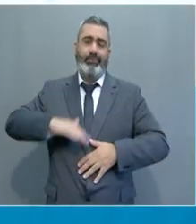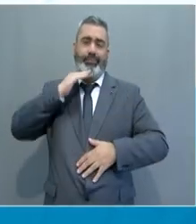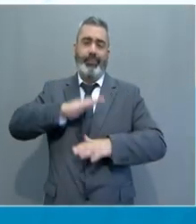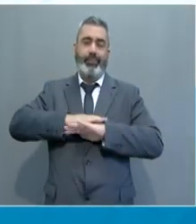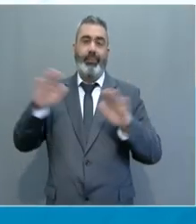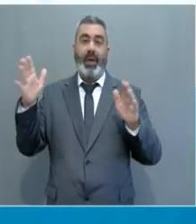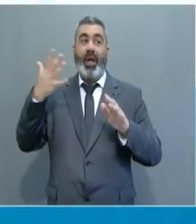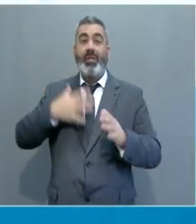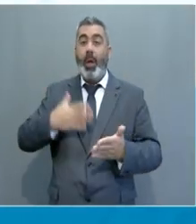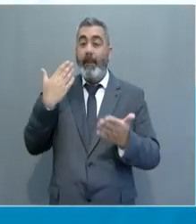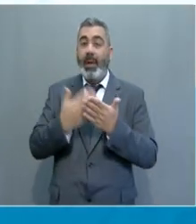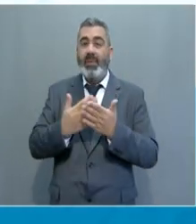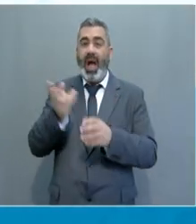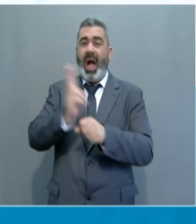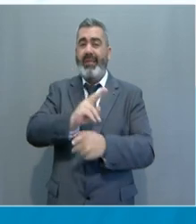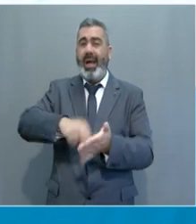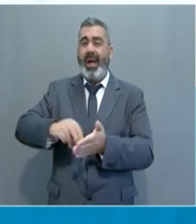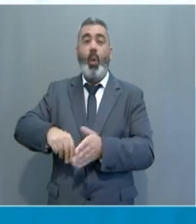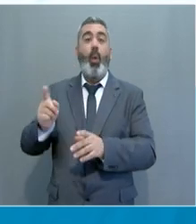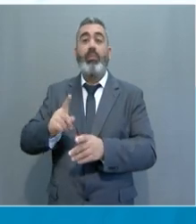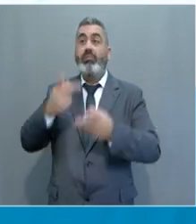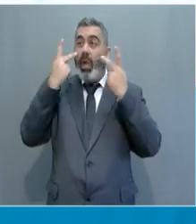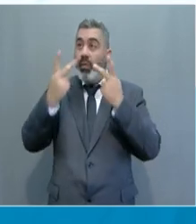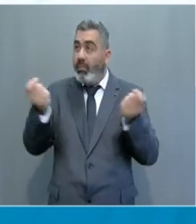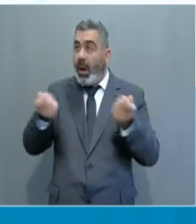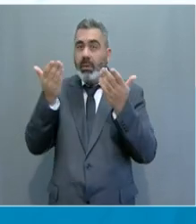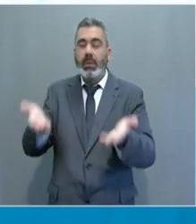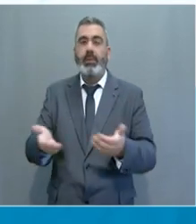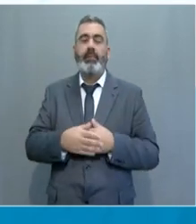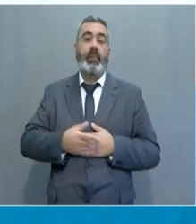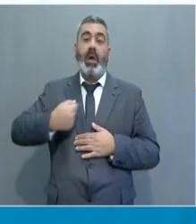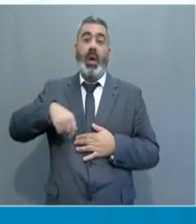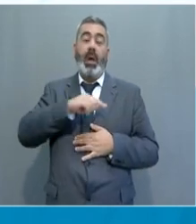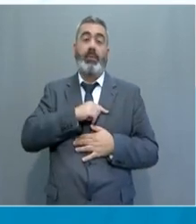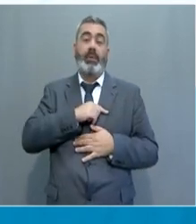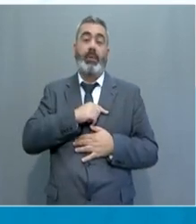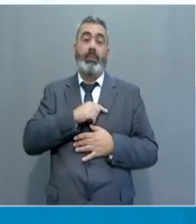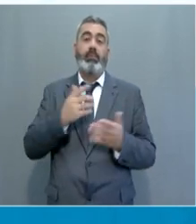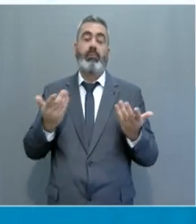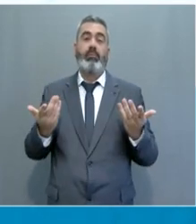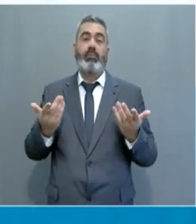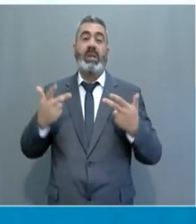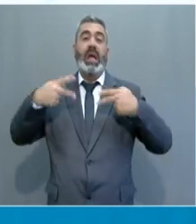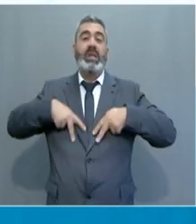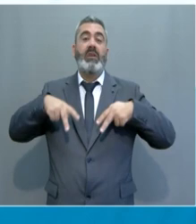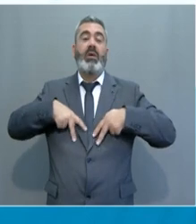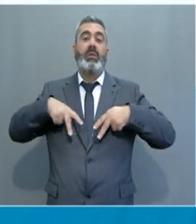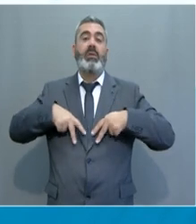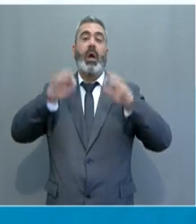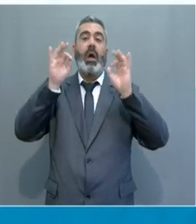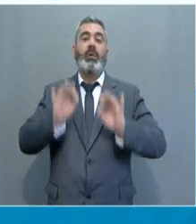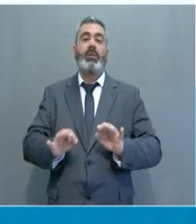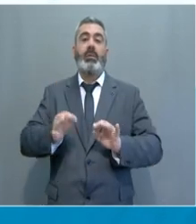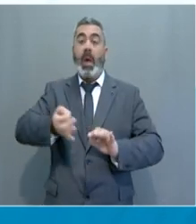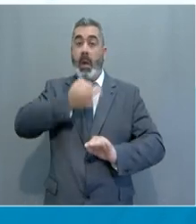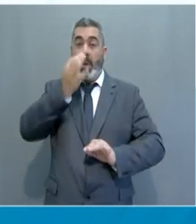όχι στα χαρτιά. Και επειδή εμείς είμαστε μια κυβέρνηση που ό,τι